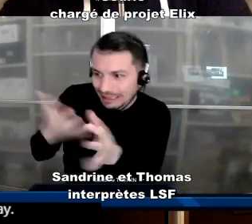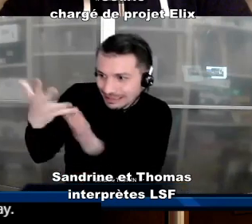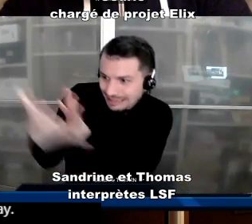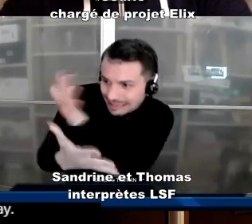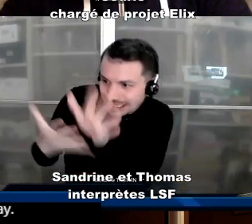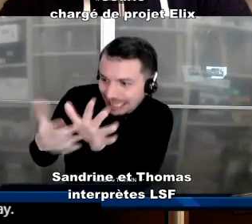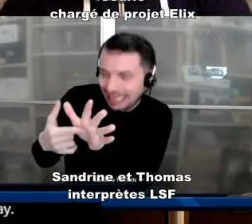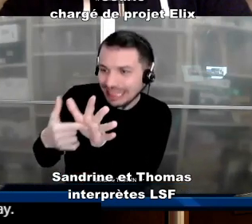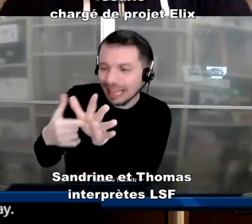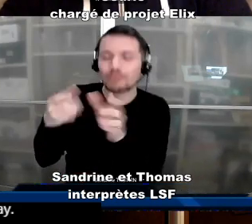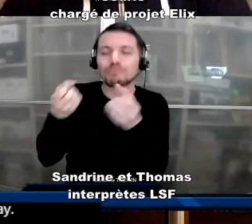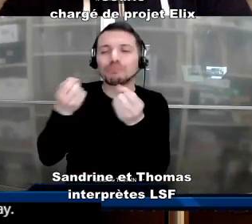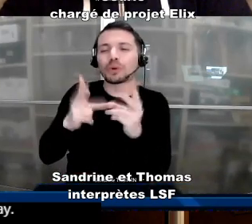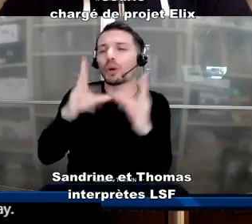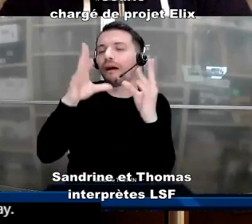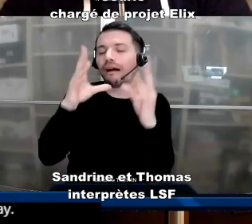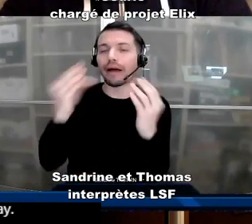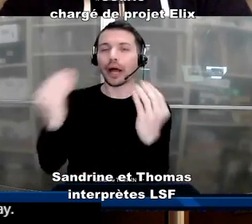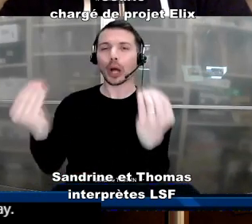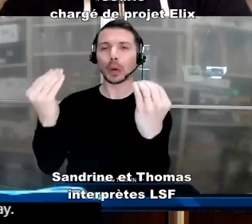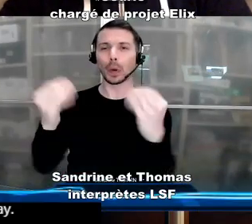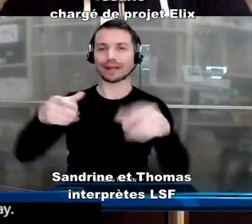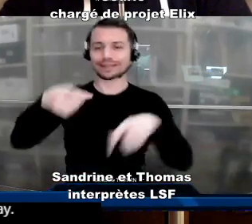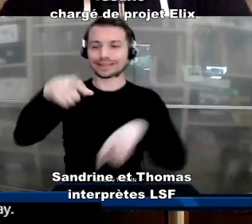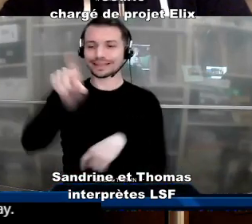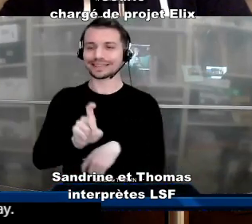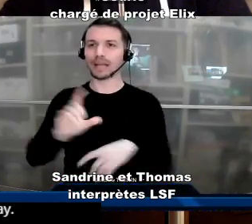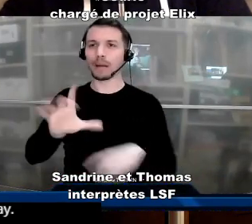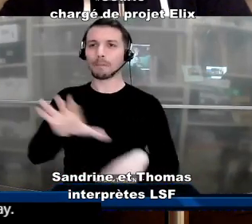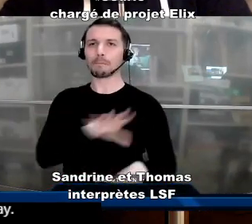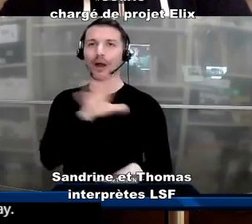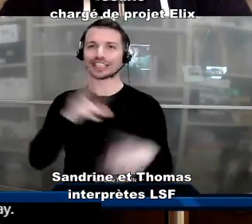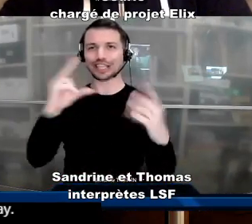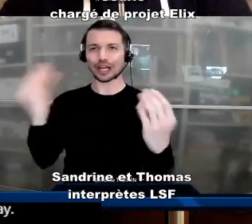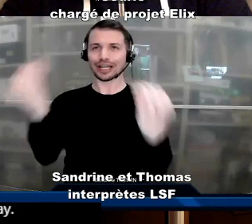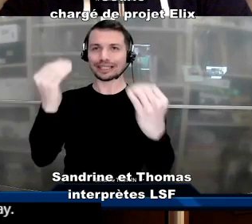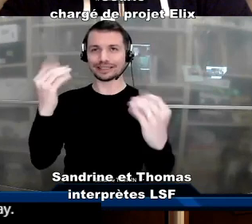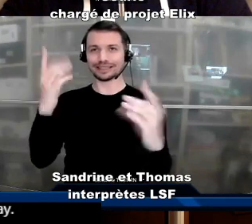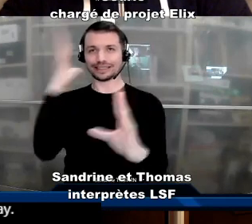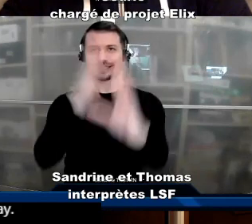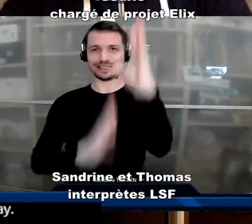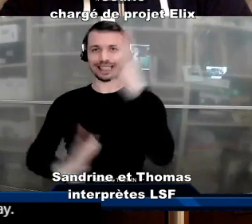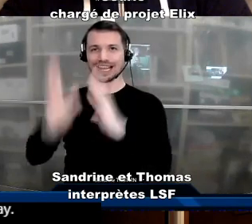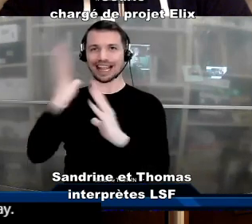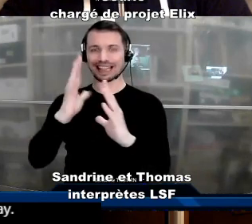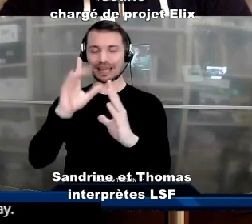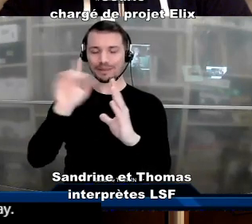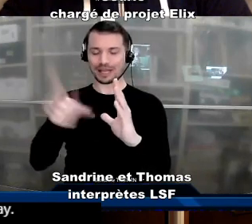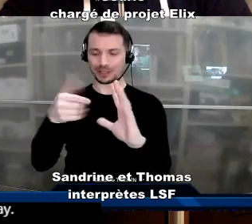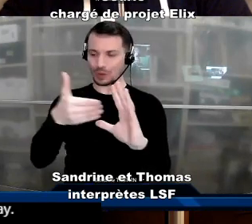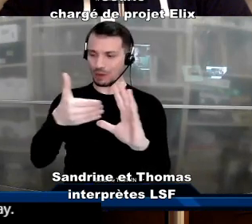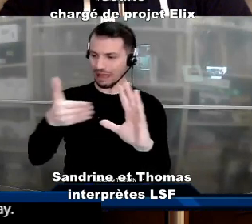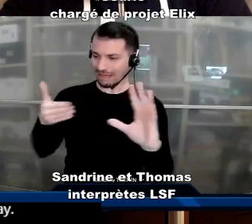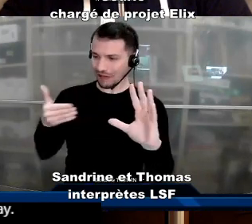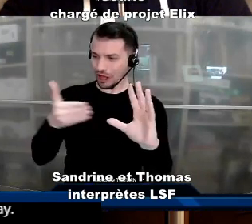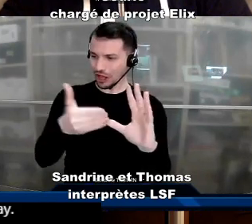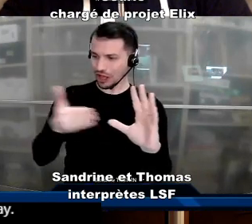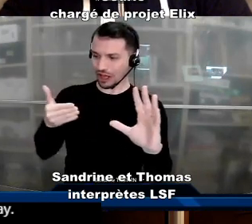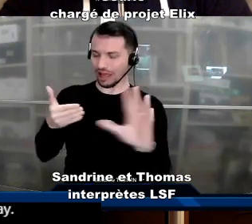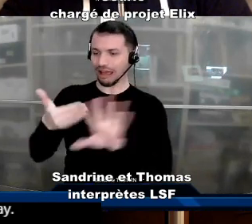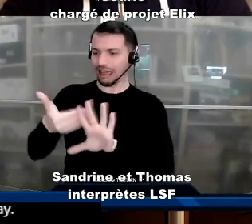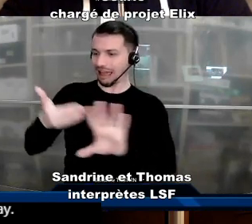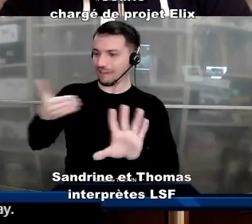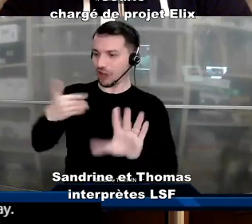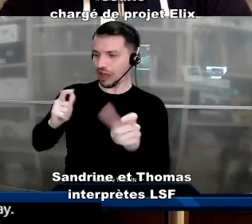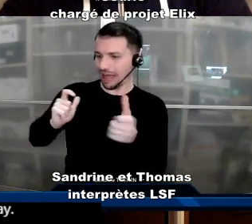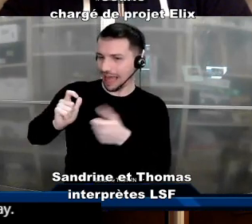manière académique, avec un professeur, c'est vrai qu'on est obligé de passer par certaines étapes. On va absorber un petit